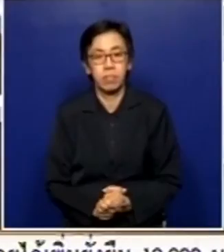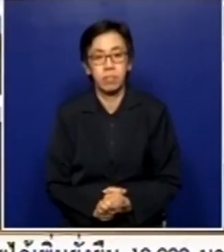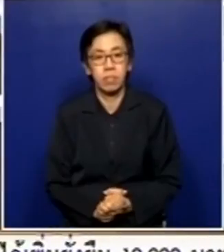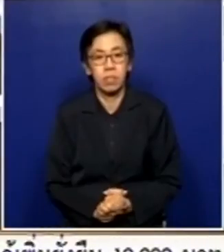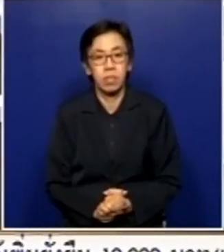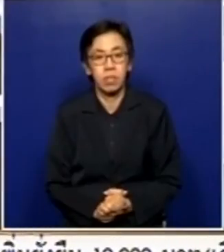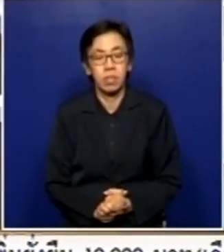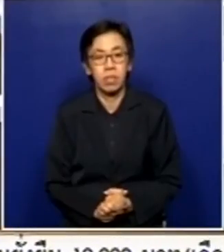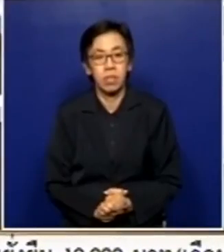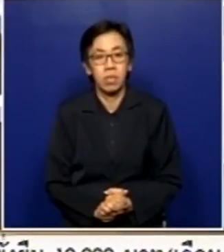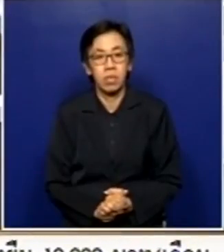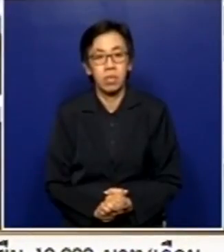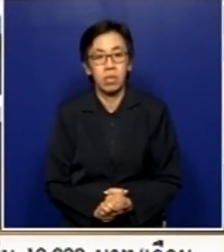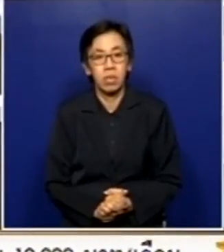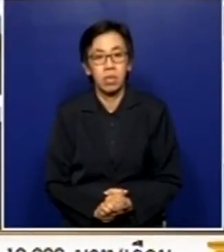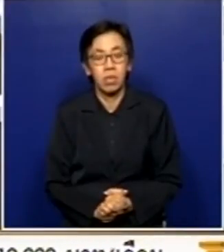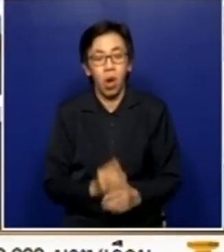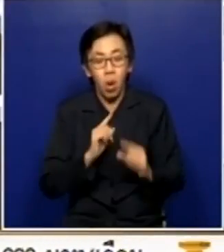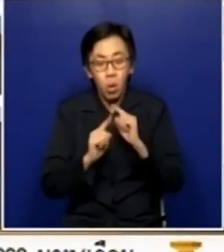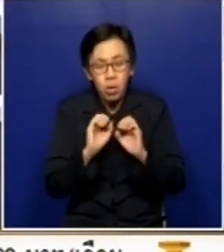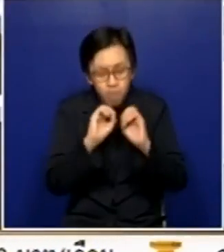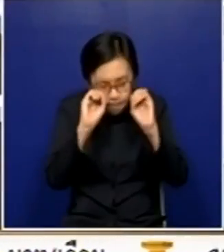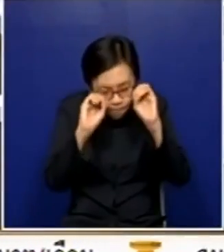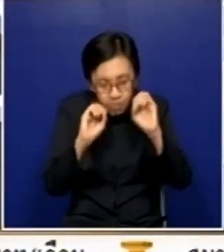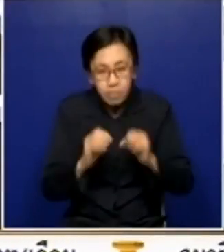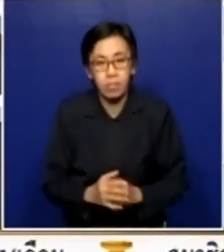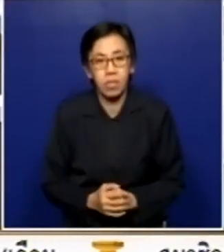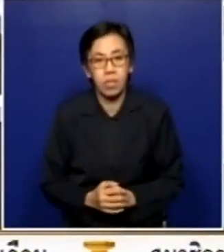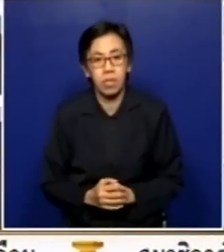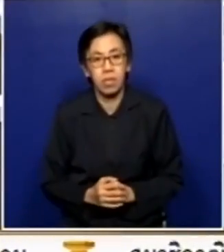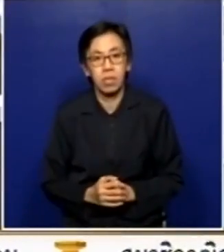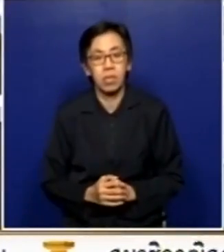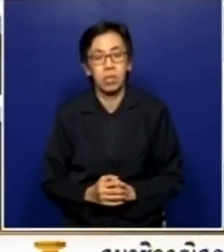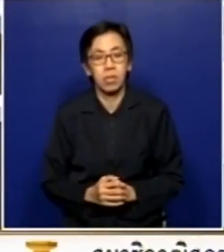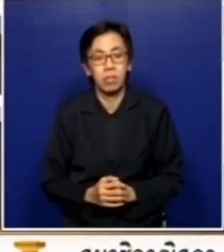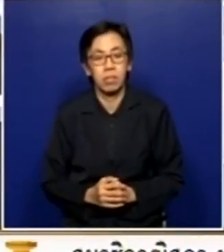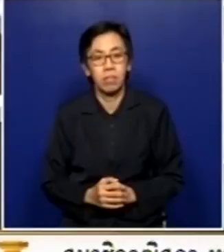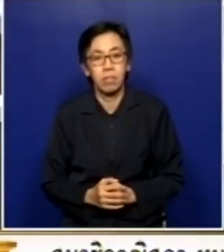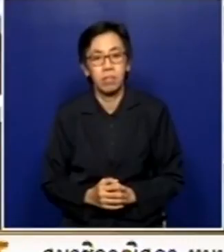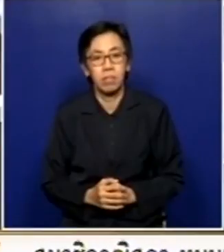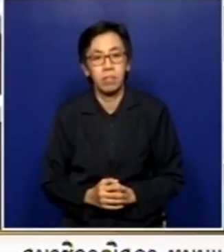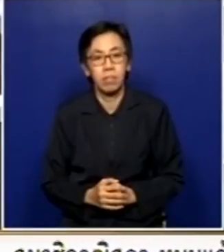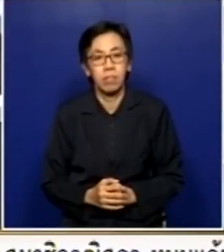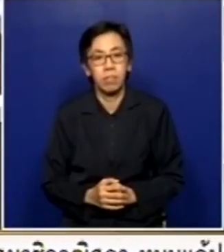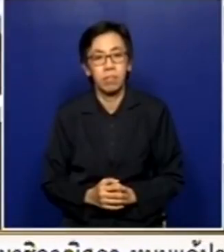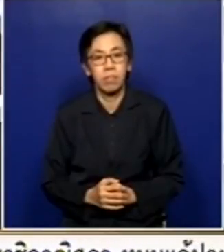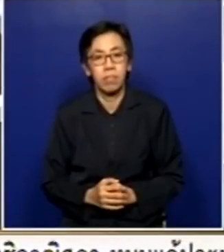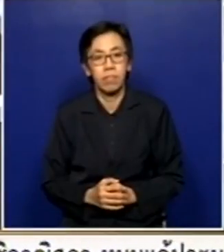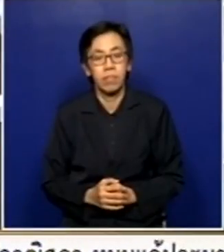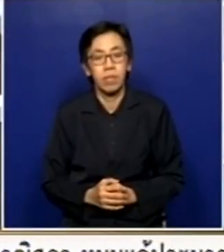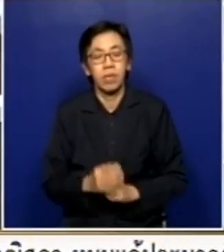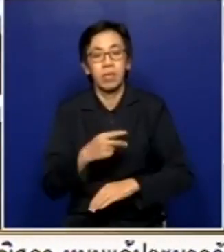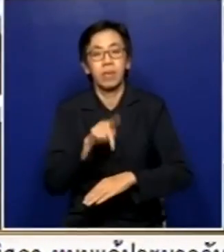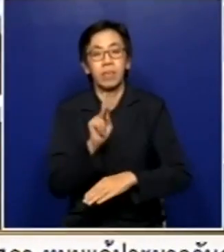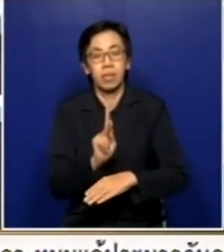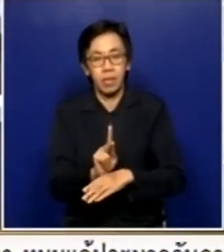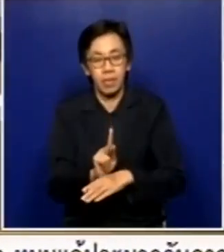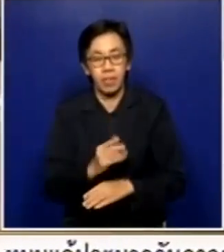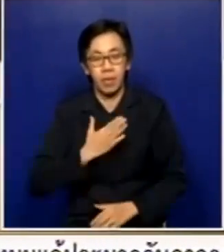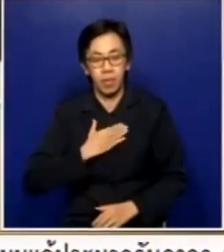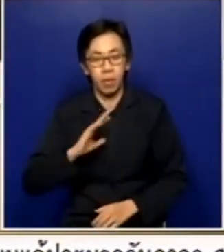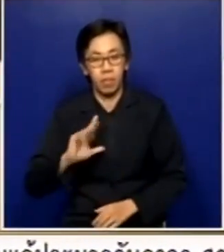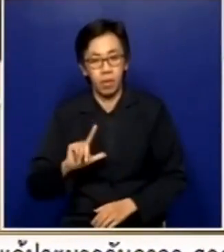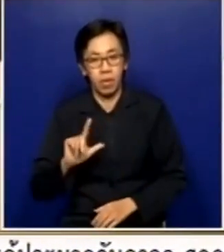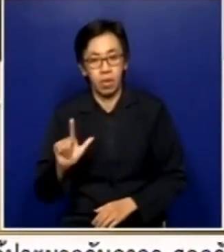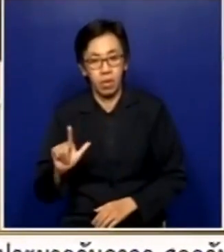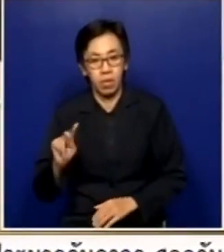แต่ไม่เคยไปแตะตรงนั้นแม้แต่คันเดียวก็อยากโทรแล้วเริ่มต้นสถานที่กระทบกับชลน่านศรีแก้ว